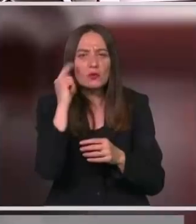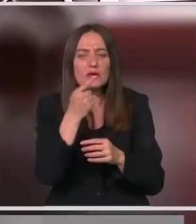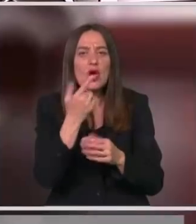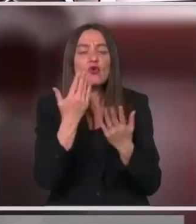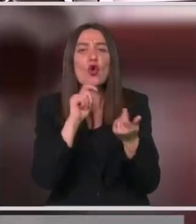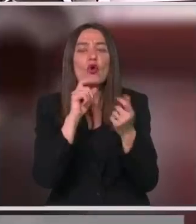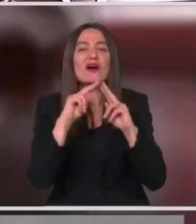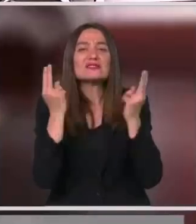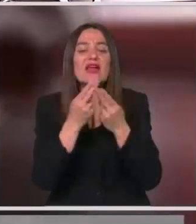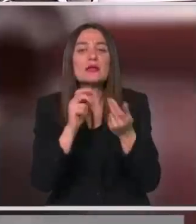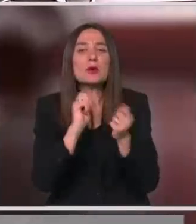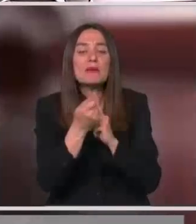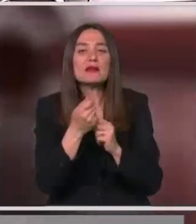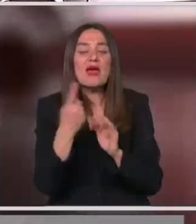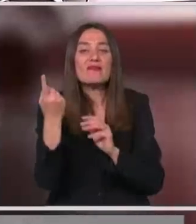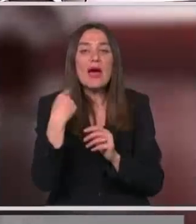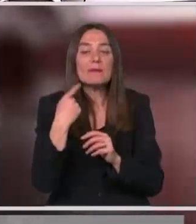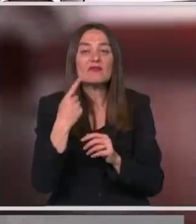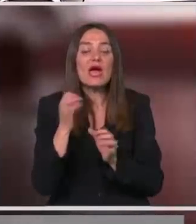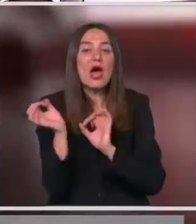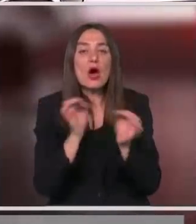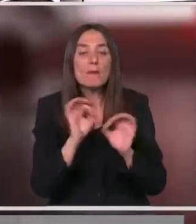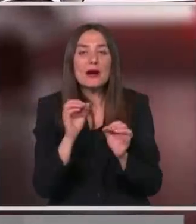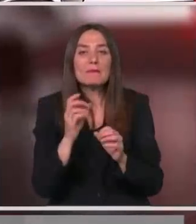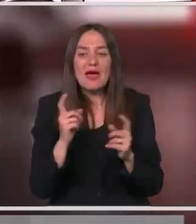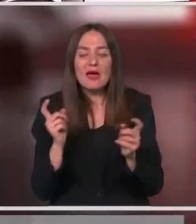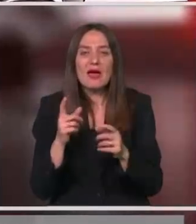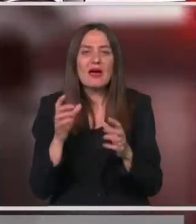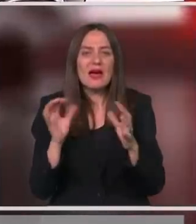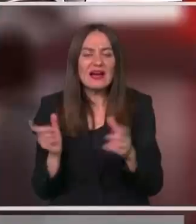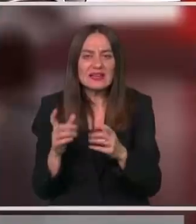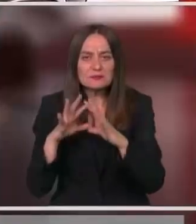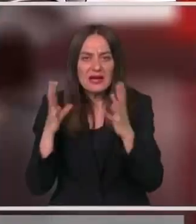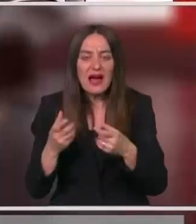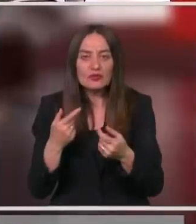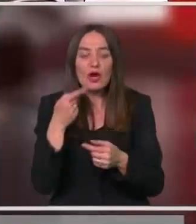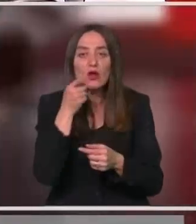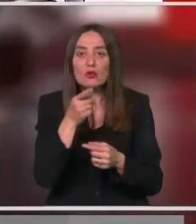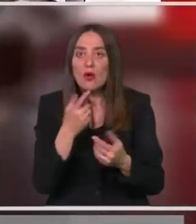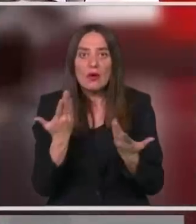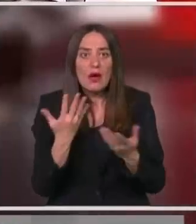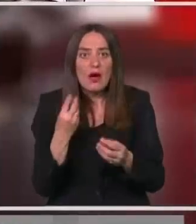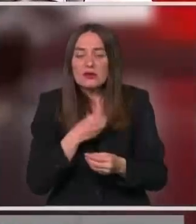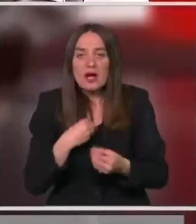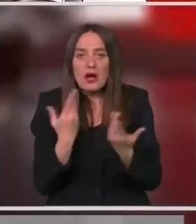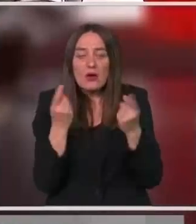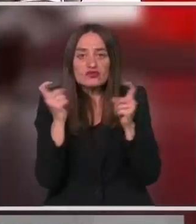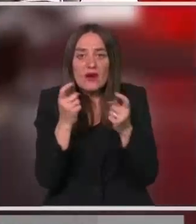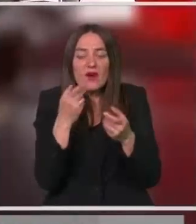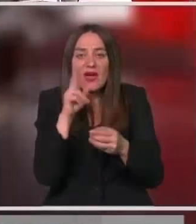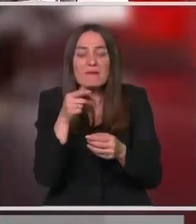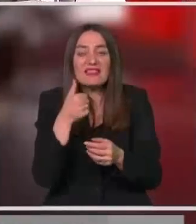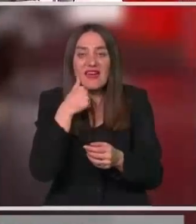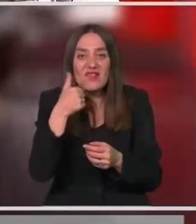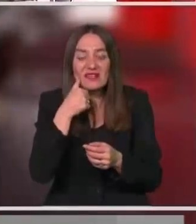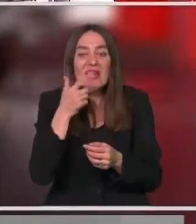promenio. Nabavka opreme, medicinske opreme, respiratora i tako dalje. To je, ljudi, to je pakao. To je užas. Imate vest